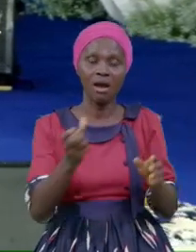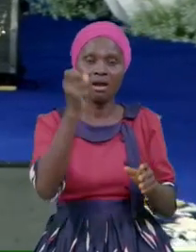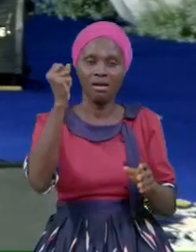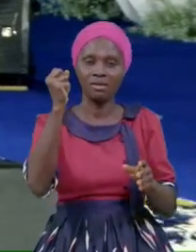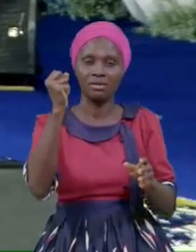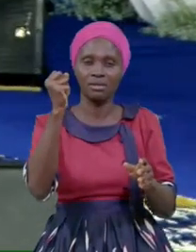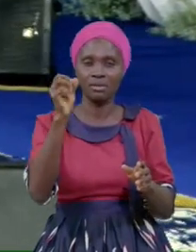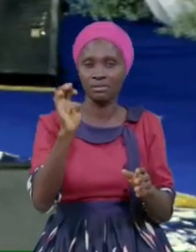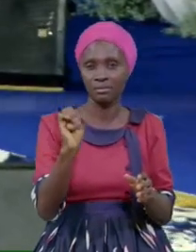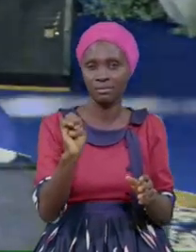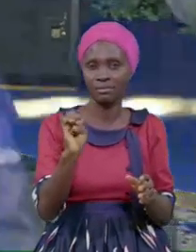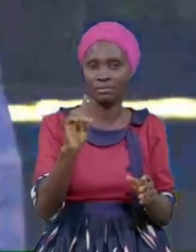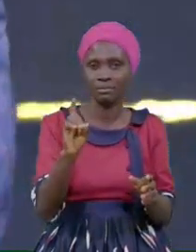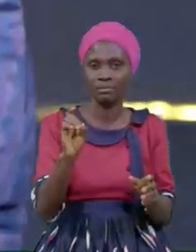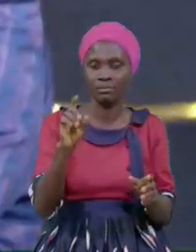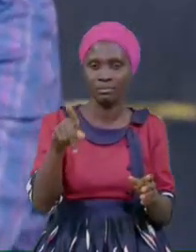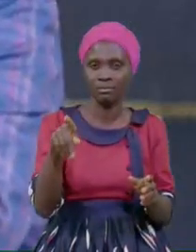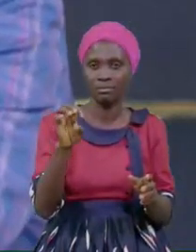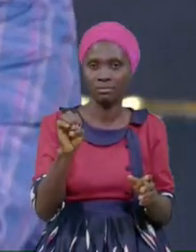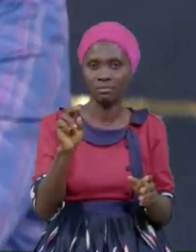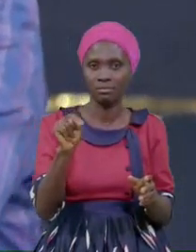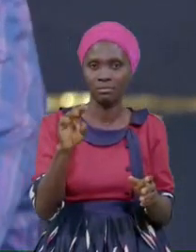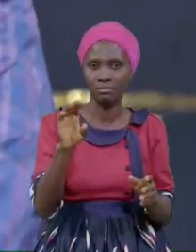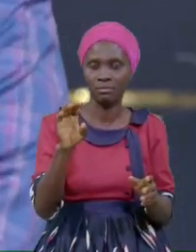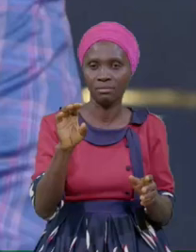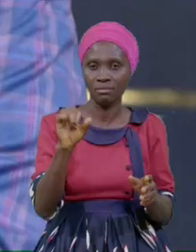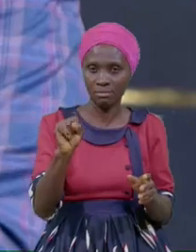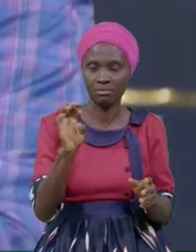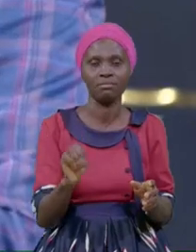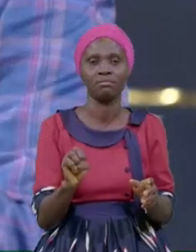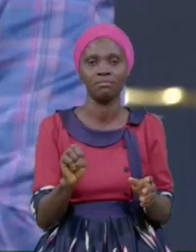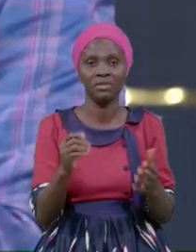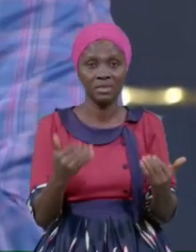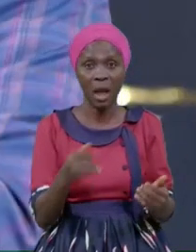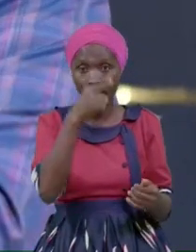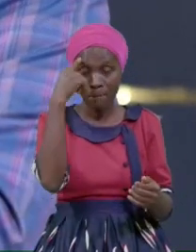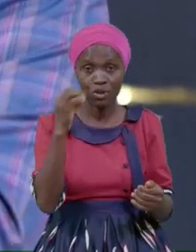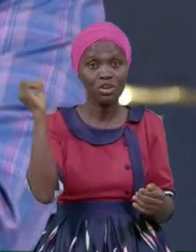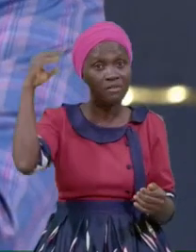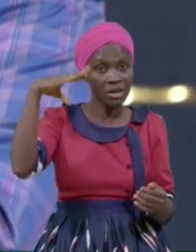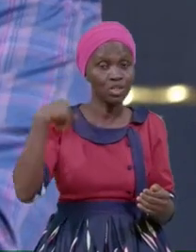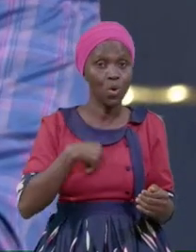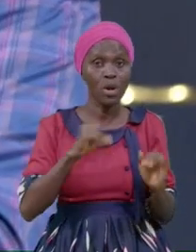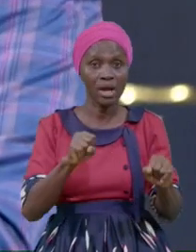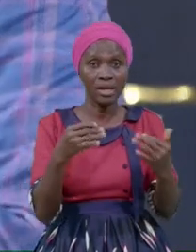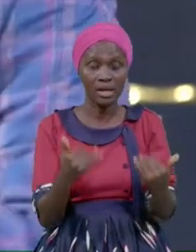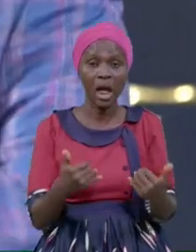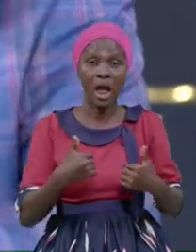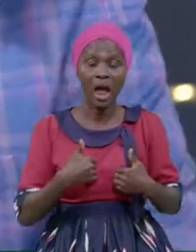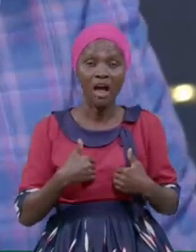À cause de la grâce, maintenant nous pouvons avoir la justice de Dieu au dépens de